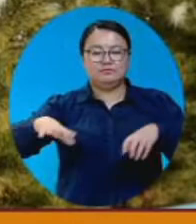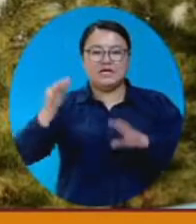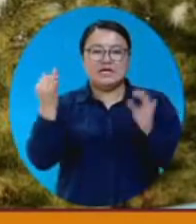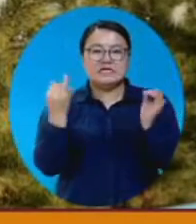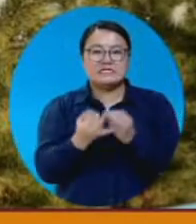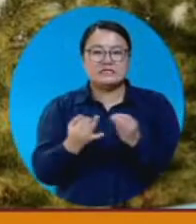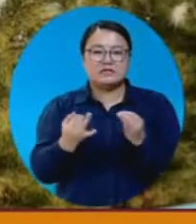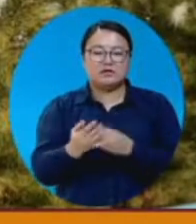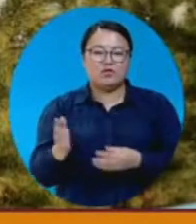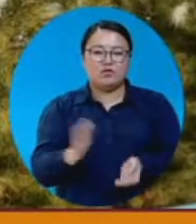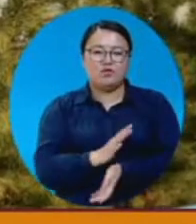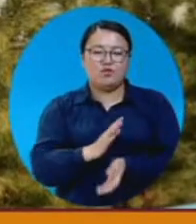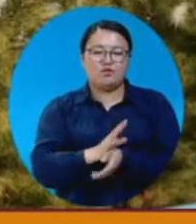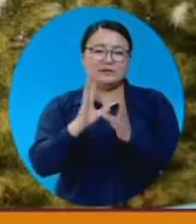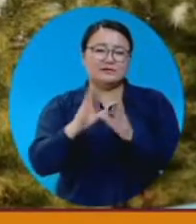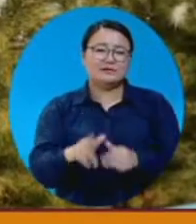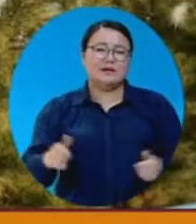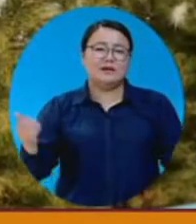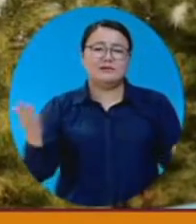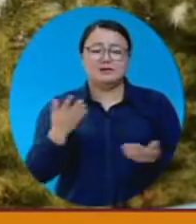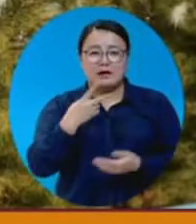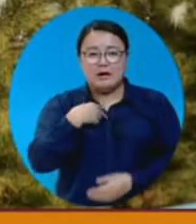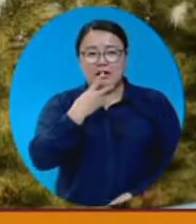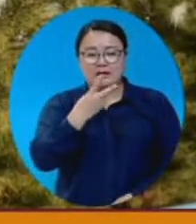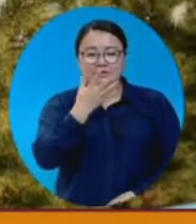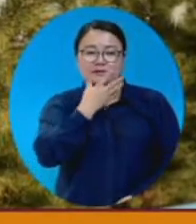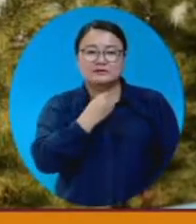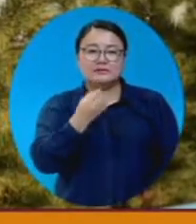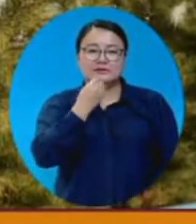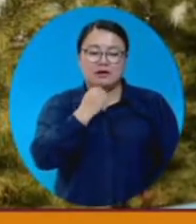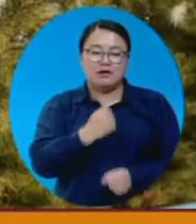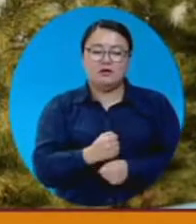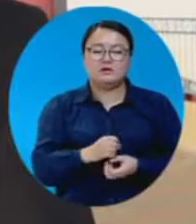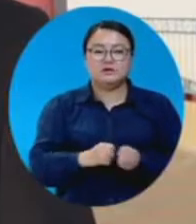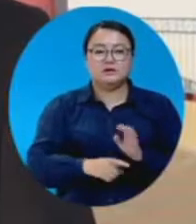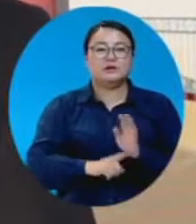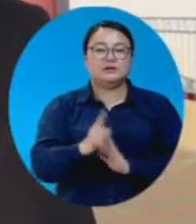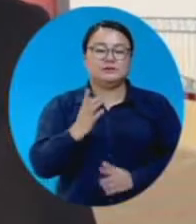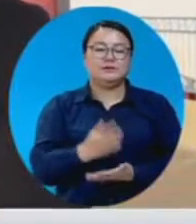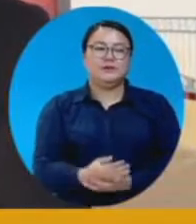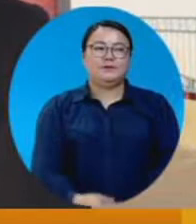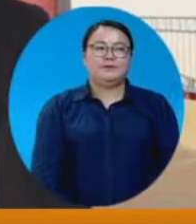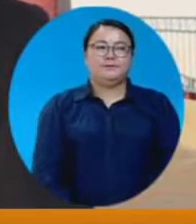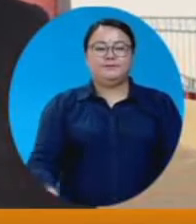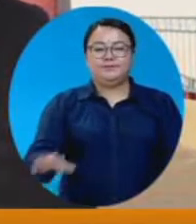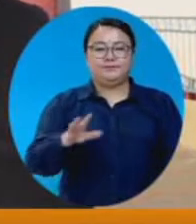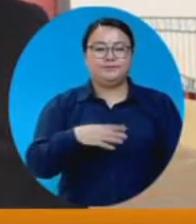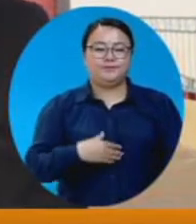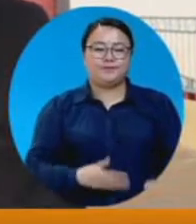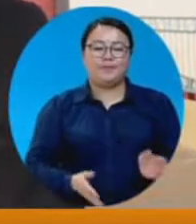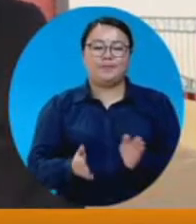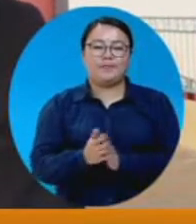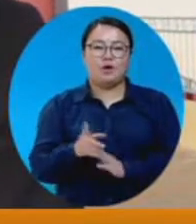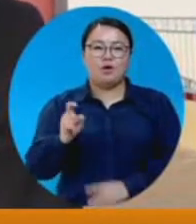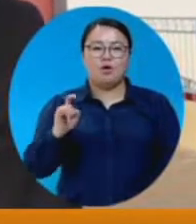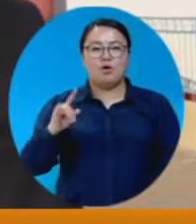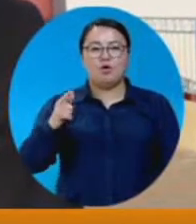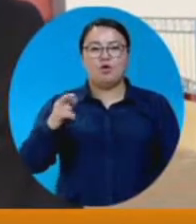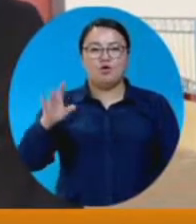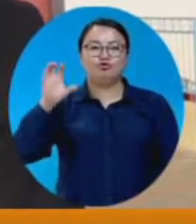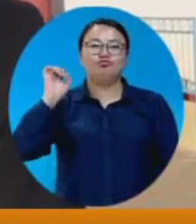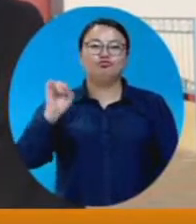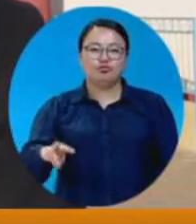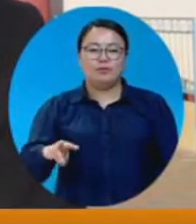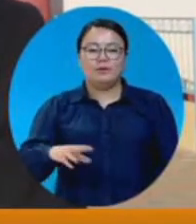өрхүүдэд интернетийн хурд хүчин сайжирч байгаа ийм таата ажил бол эхэлж байна. Үүнтэй цуг бидэд Хонгор